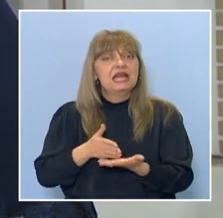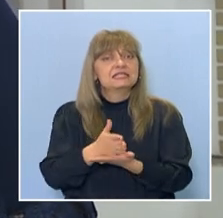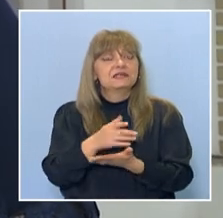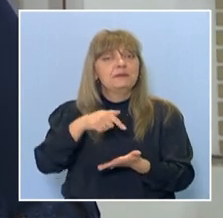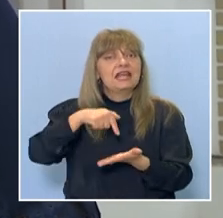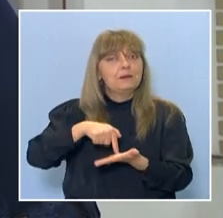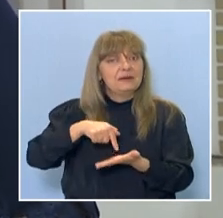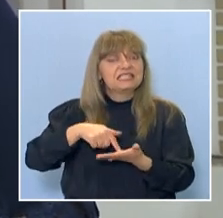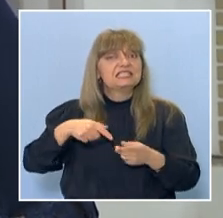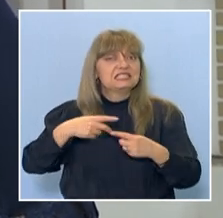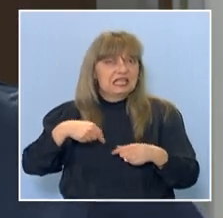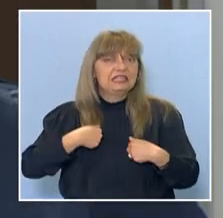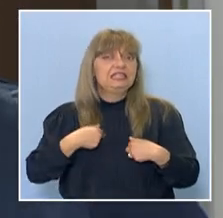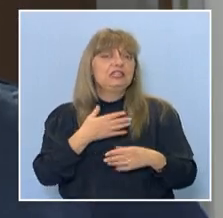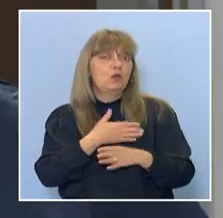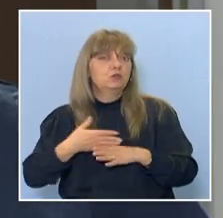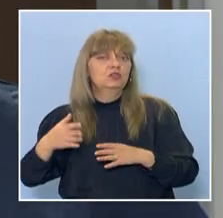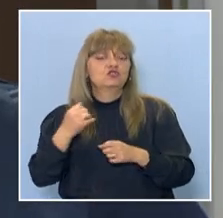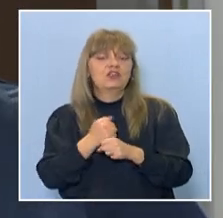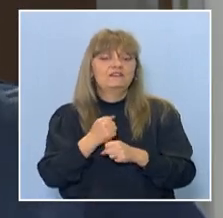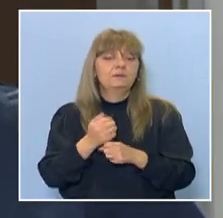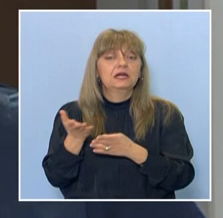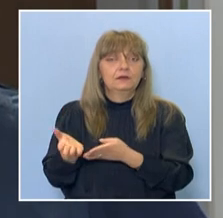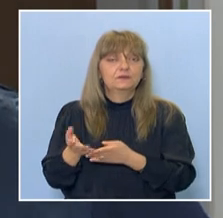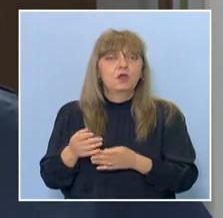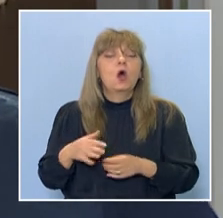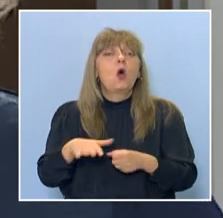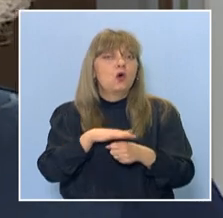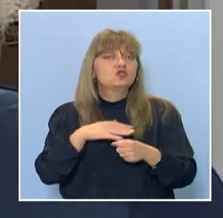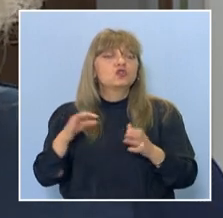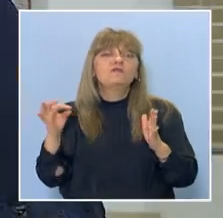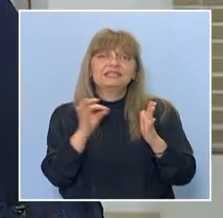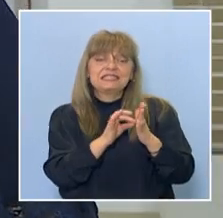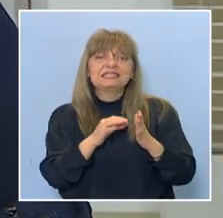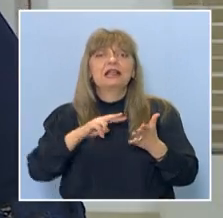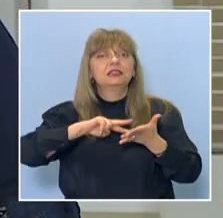центъра и продължаваме да работим с тях. Основната цел на проекта е